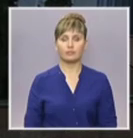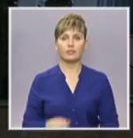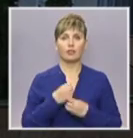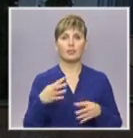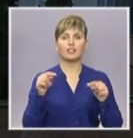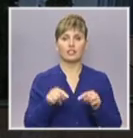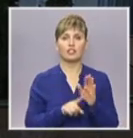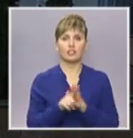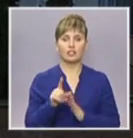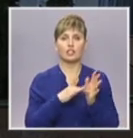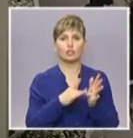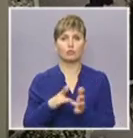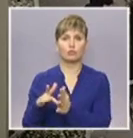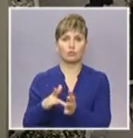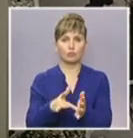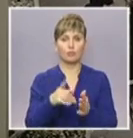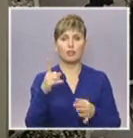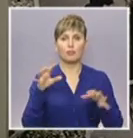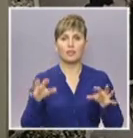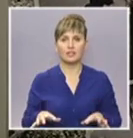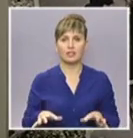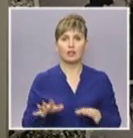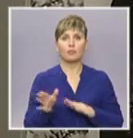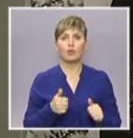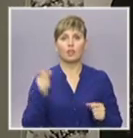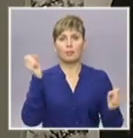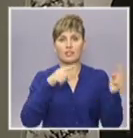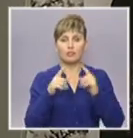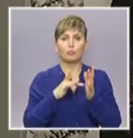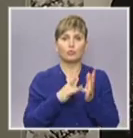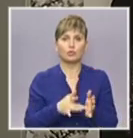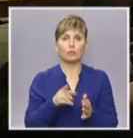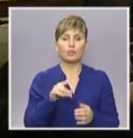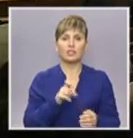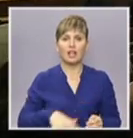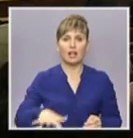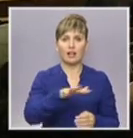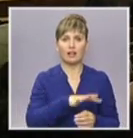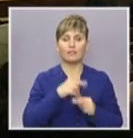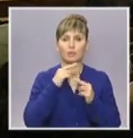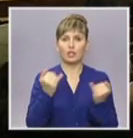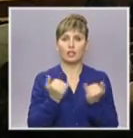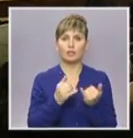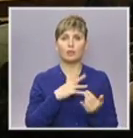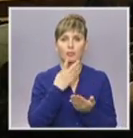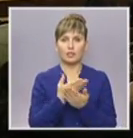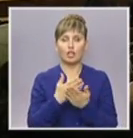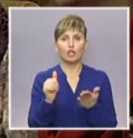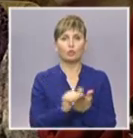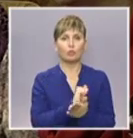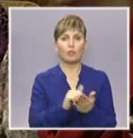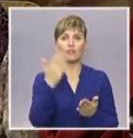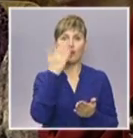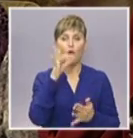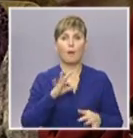Праздник здесь начался с экскурсии по фонду первого президента. После познавательного путешествия по залам, вниманию гостей, был представлен документальный фильм